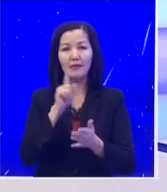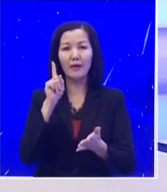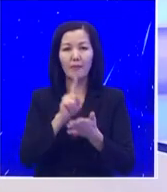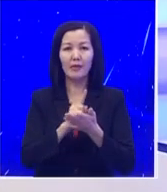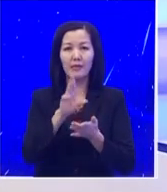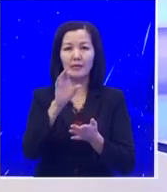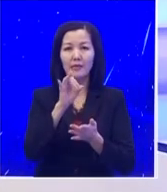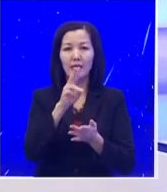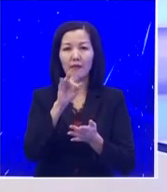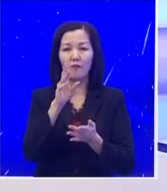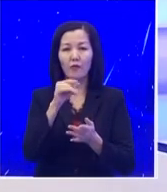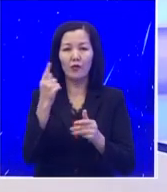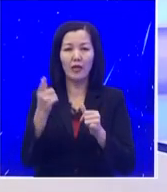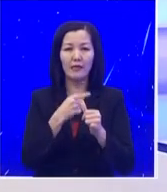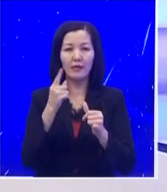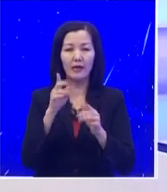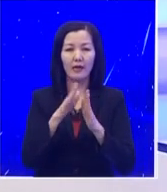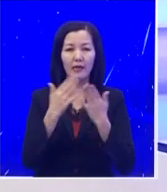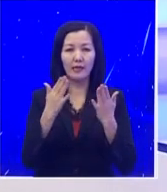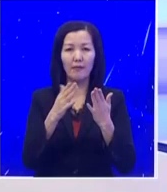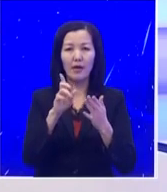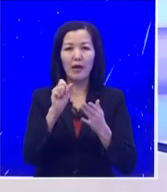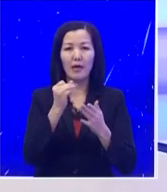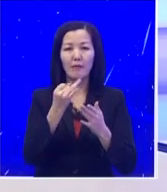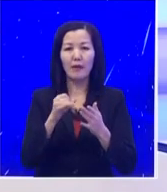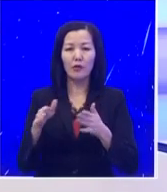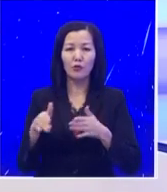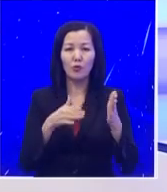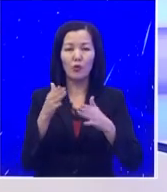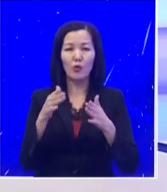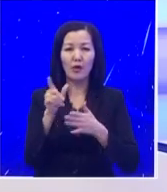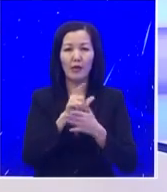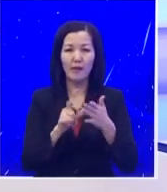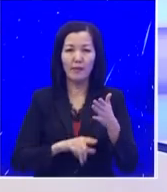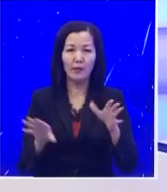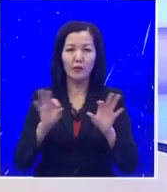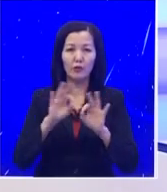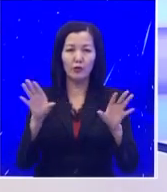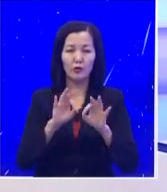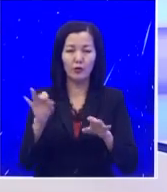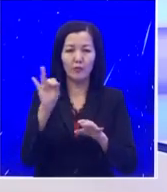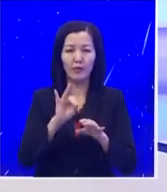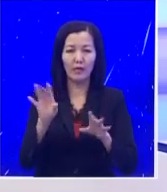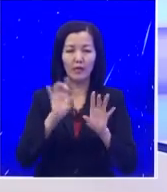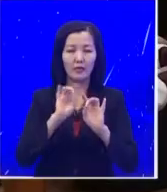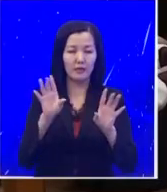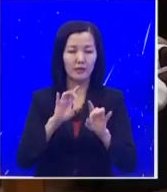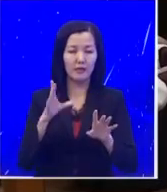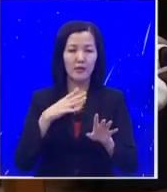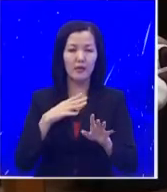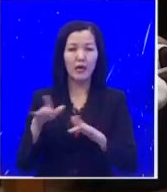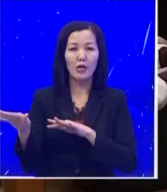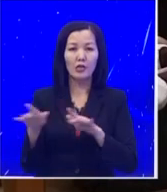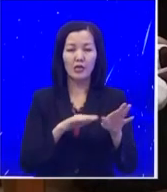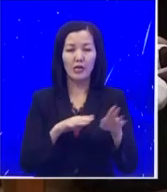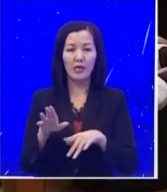атындағы облыстық кітапханада жас буынға Абай жолы романының мән мазмұны түсіндіріліп, тарихтан сыр шертілді. Шара